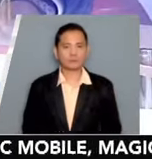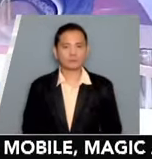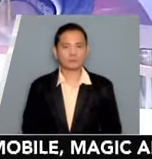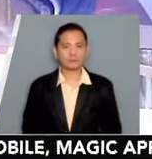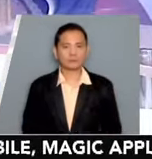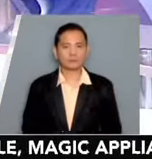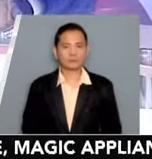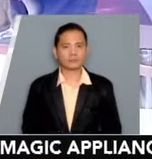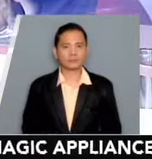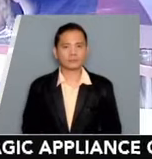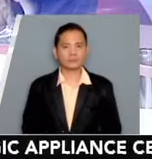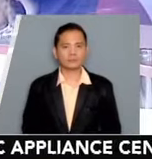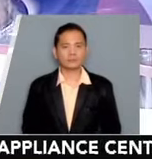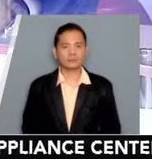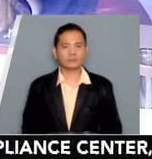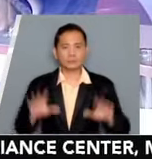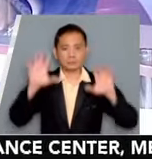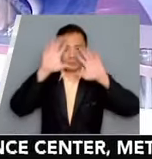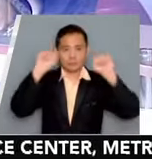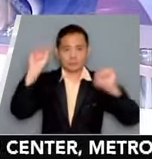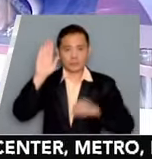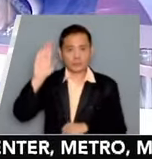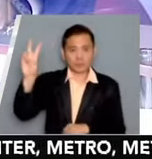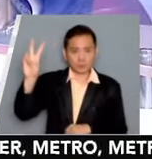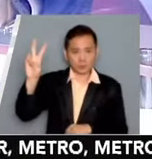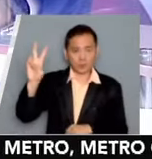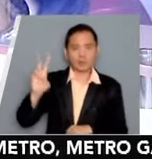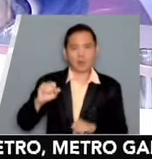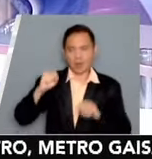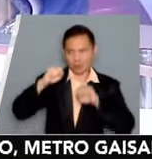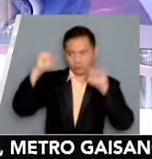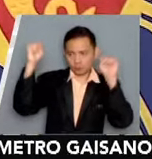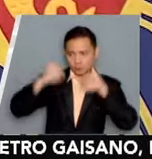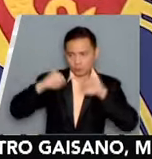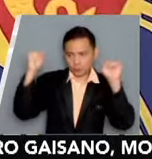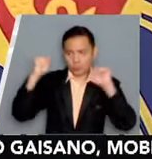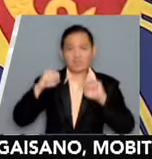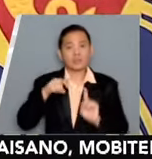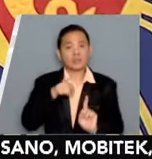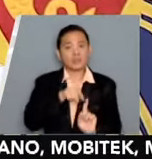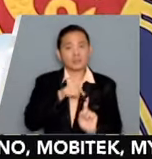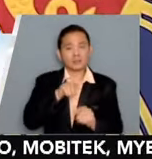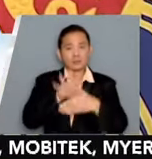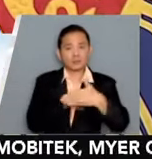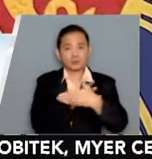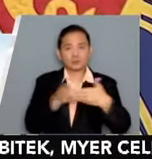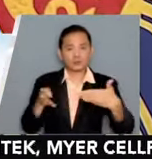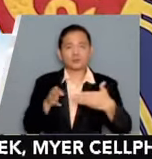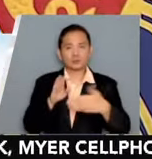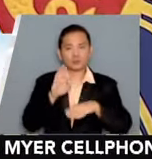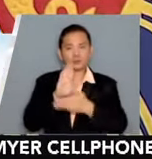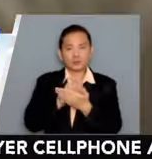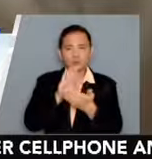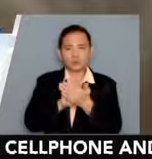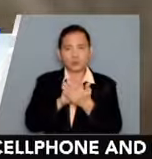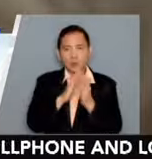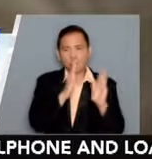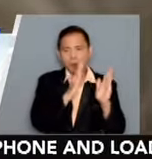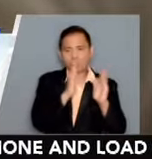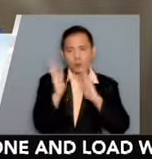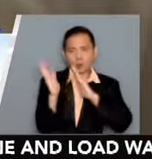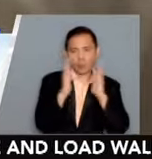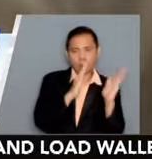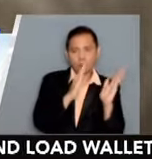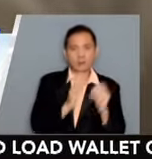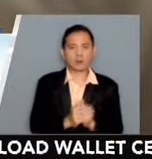Sangayon si Pangulong Bongbong Marcos sa pagbabalik ng dating school calendar. Sabi ng Pangulo, susubukan ng gobyerno na mapaaga at mapabilis ang